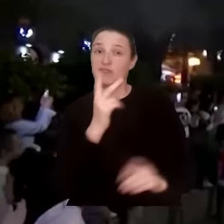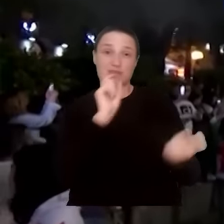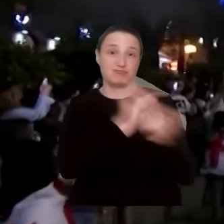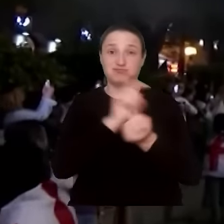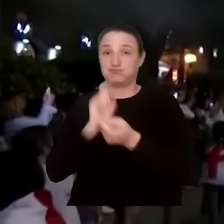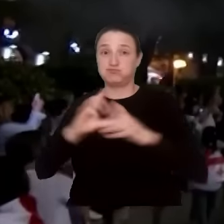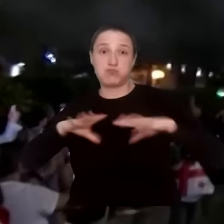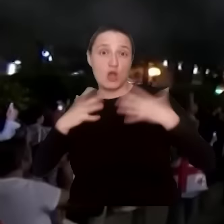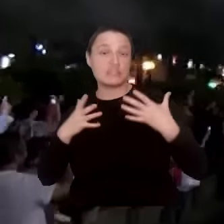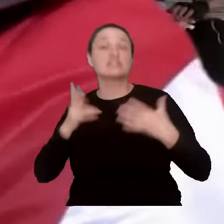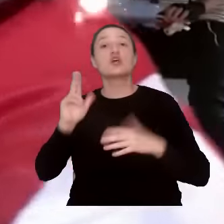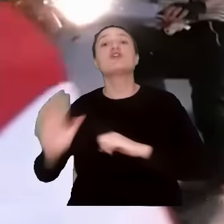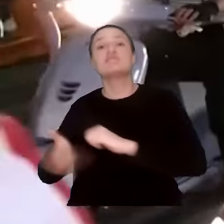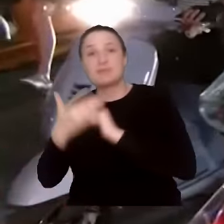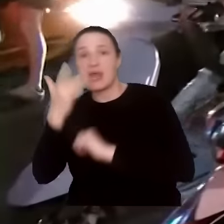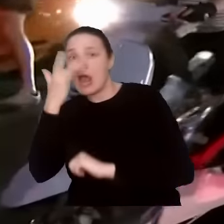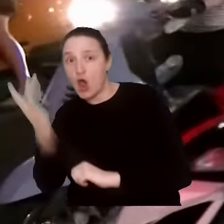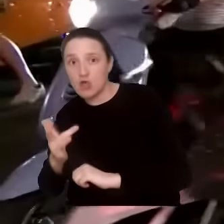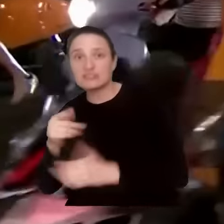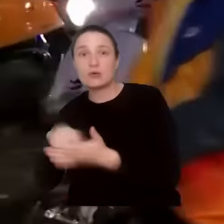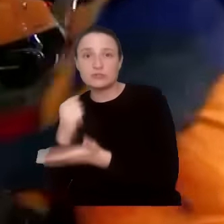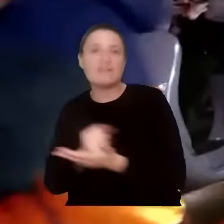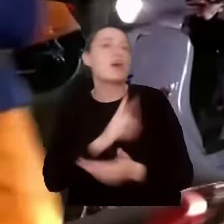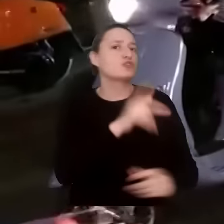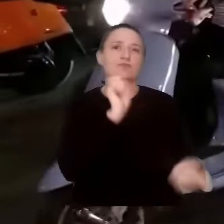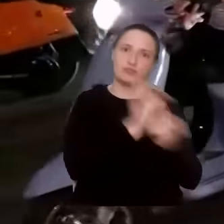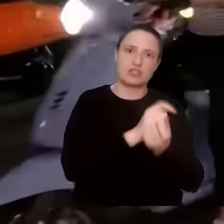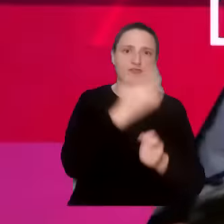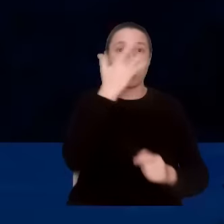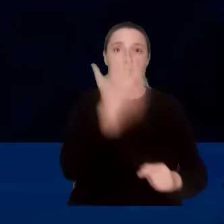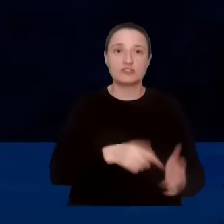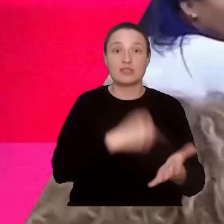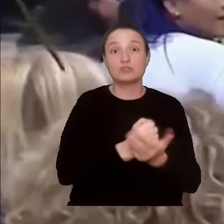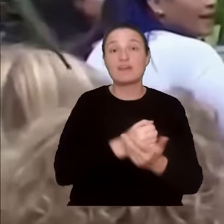i zwolenników prorosyjskiej ustawy. Jutro w gruzińskim parlamencie jej drugie czytanie.